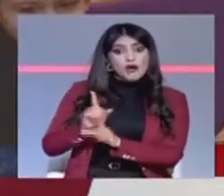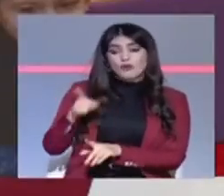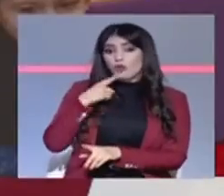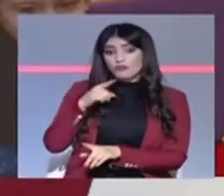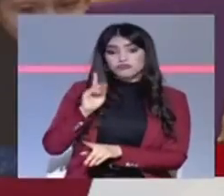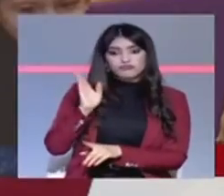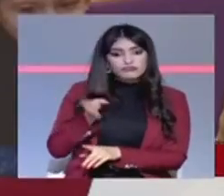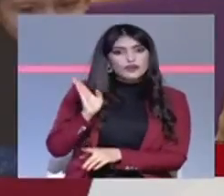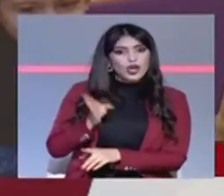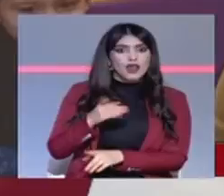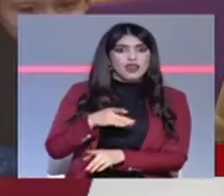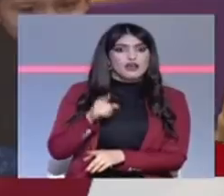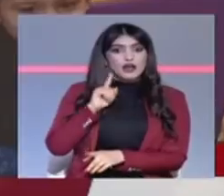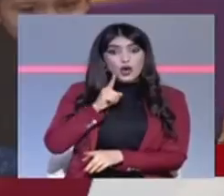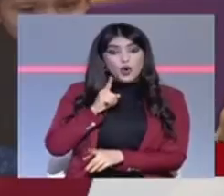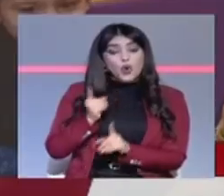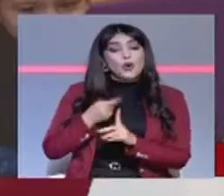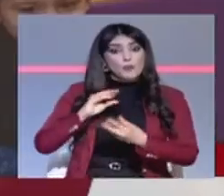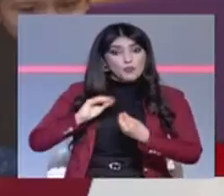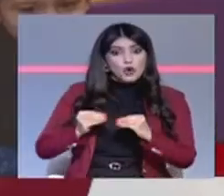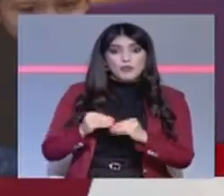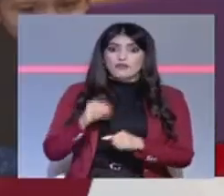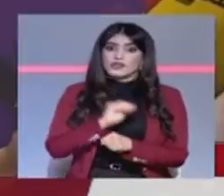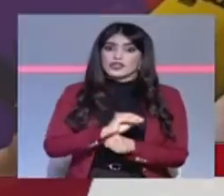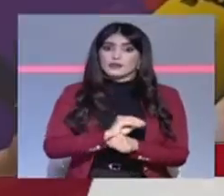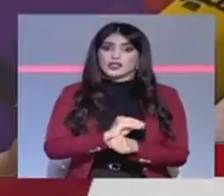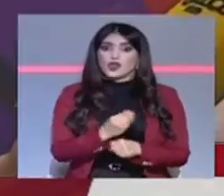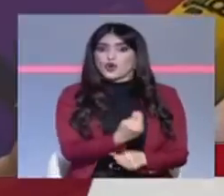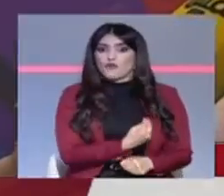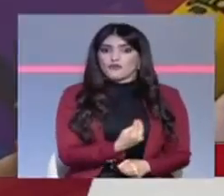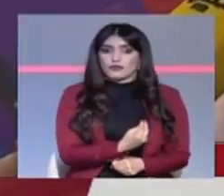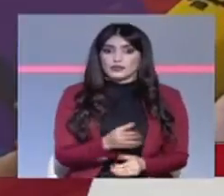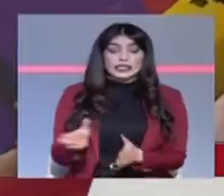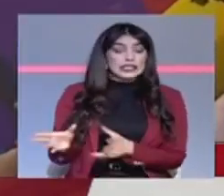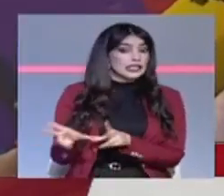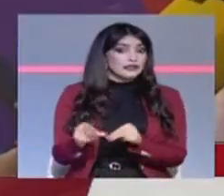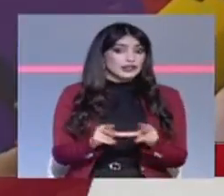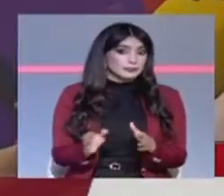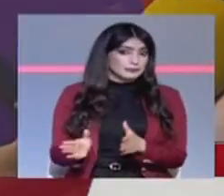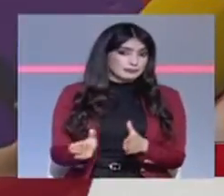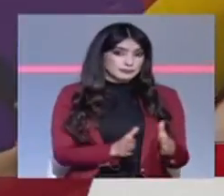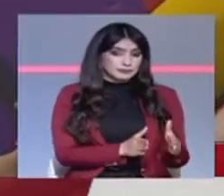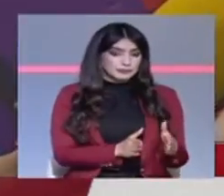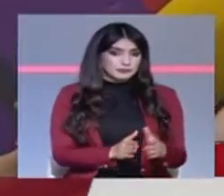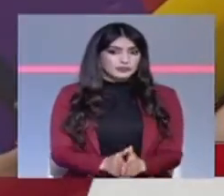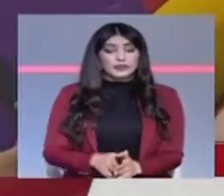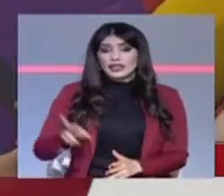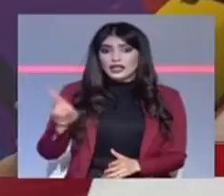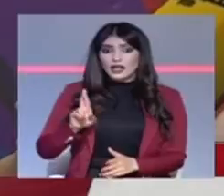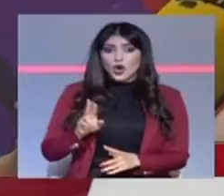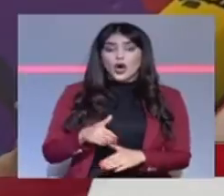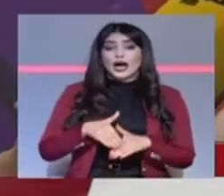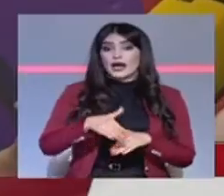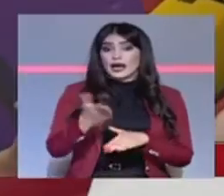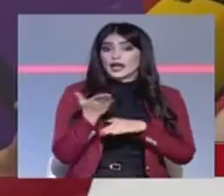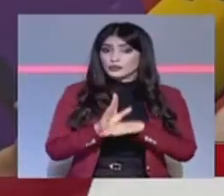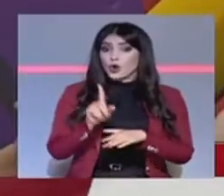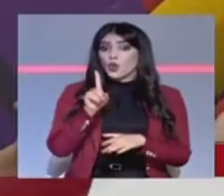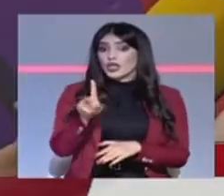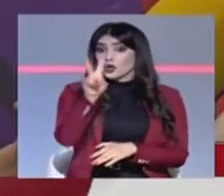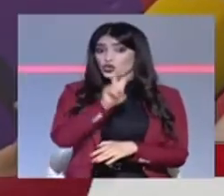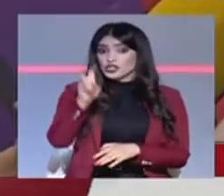واللي اشكاليات في تربيه تقارير الى واحد وعشرين في المائه من